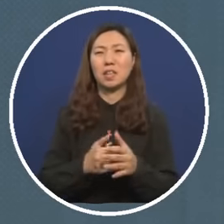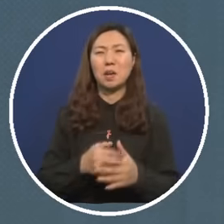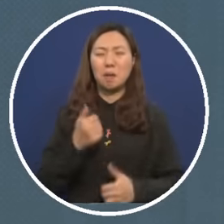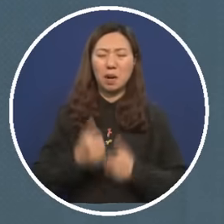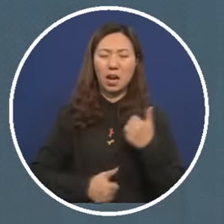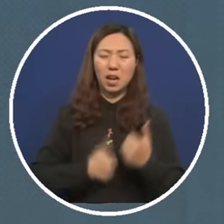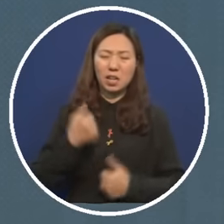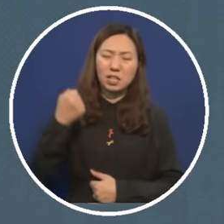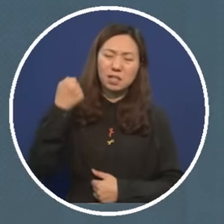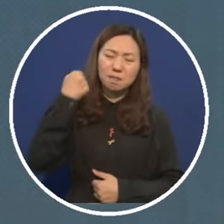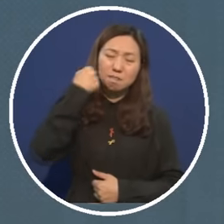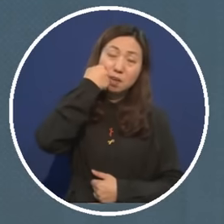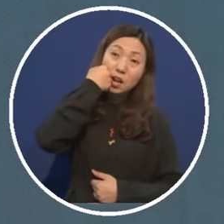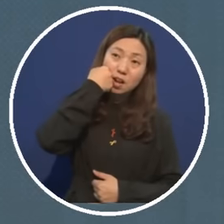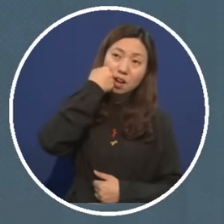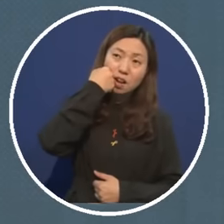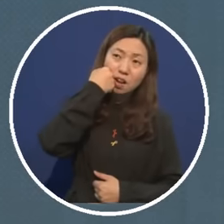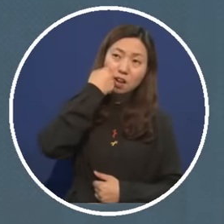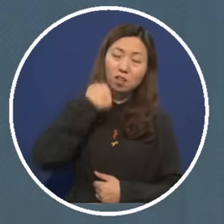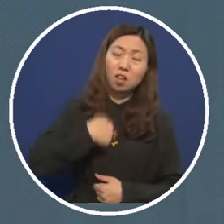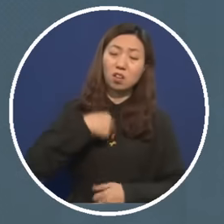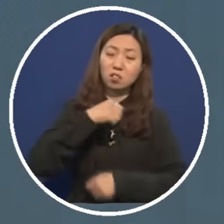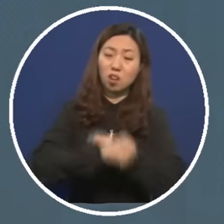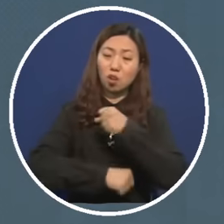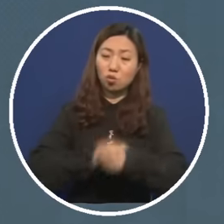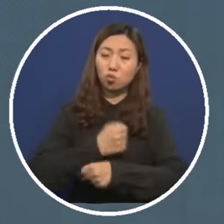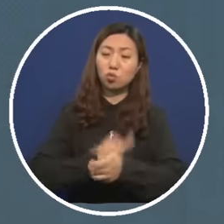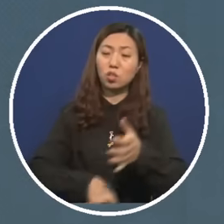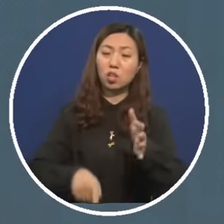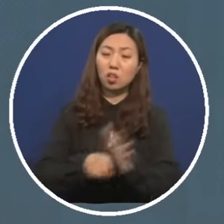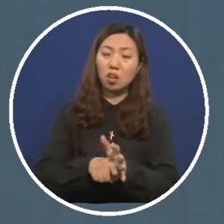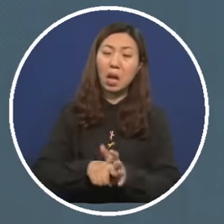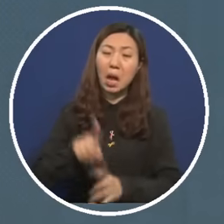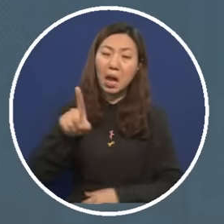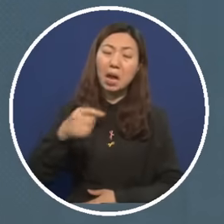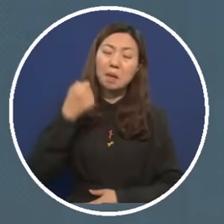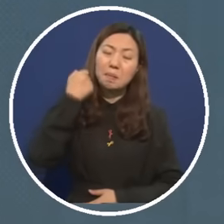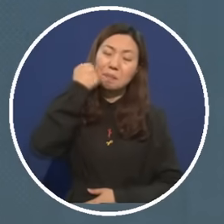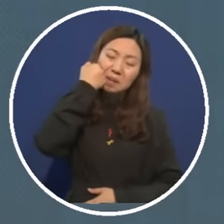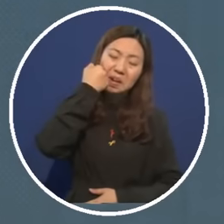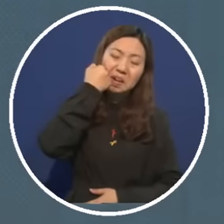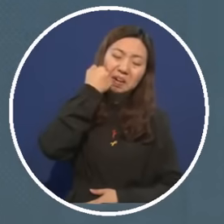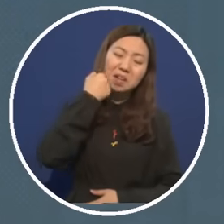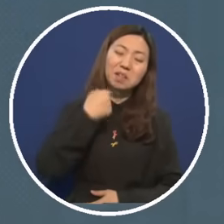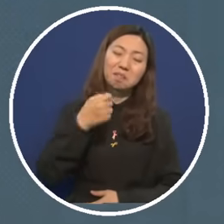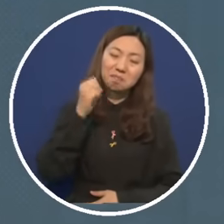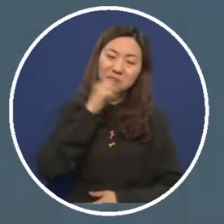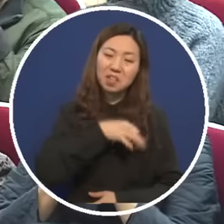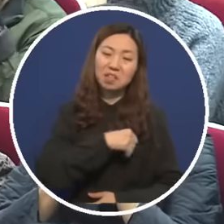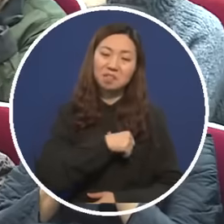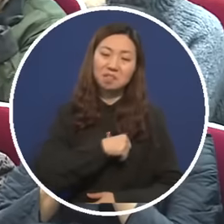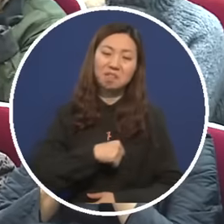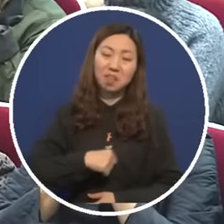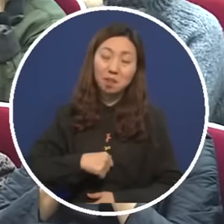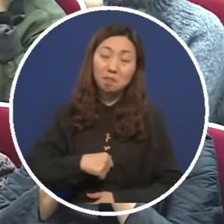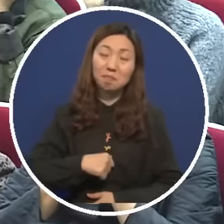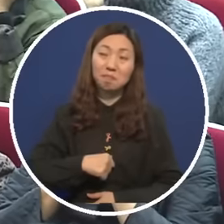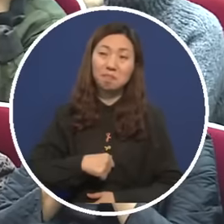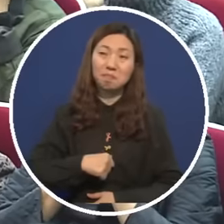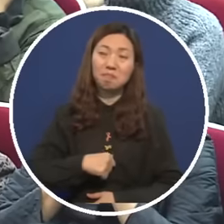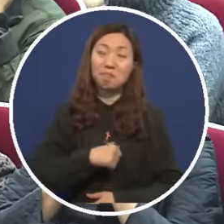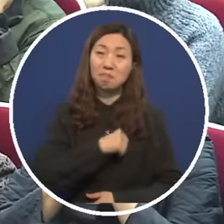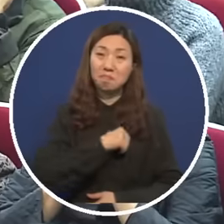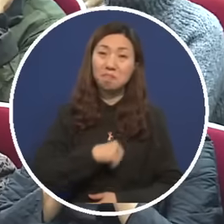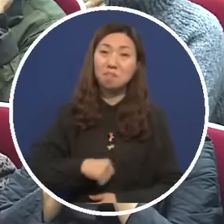나고 한 대 때리면 내 자유를 위해서는 한 대 맞는 것 정도는 감수를 해야 돼 안 해야 돼요? 해야